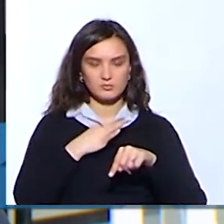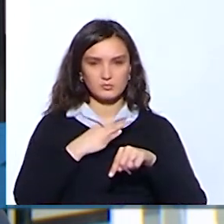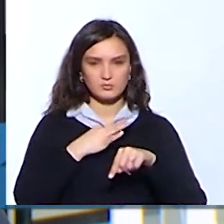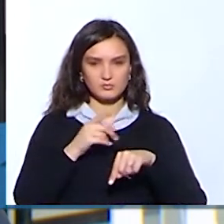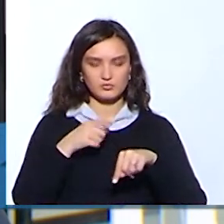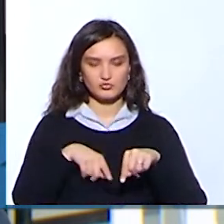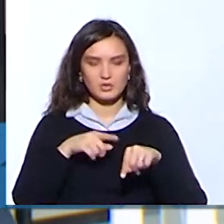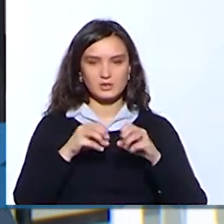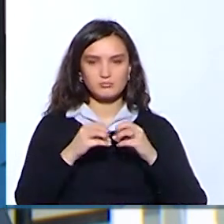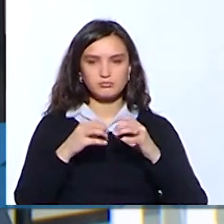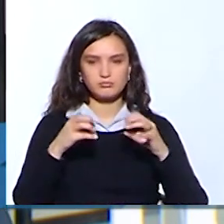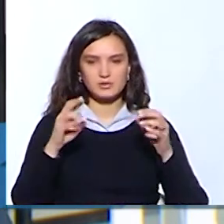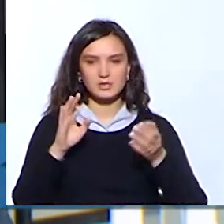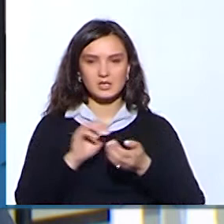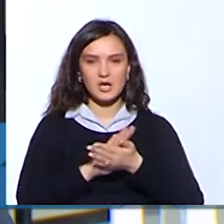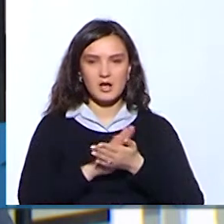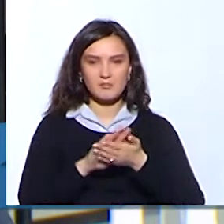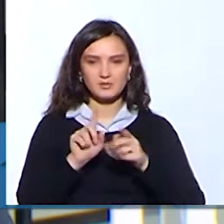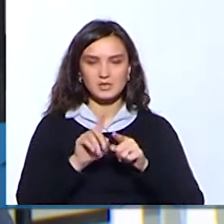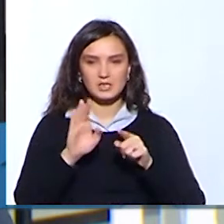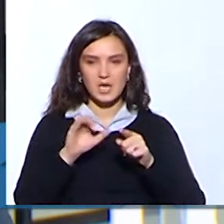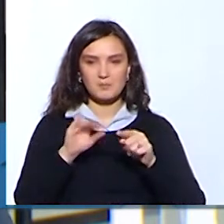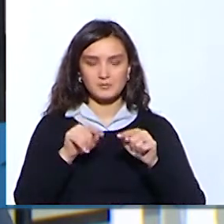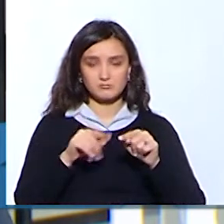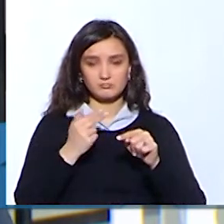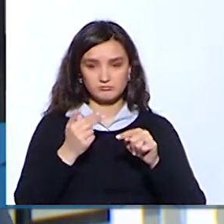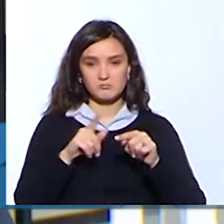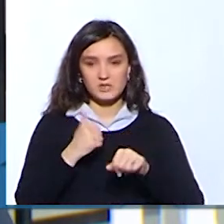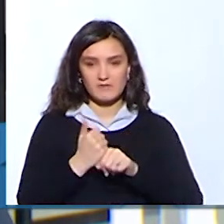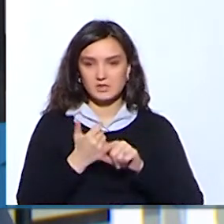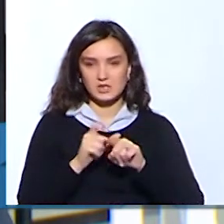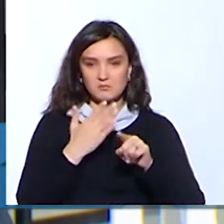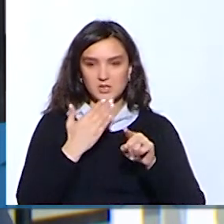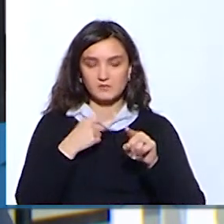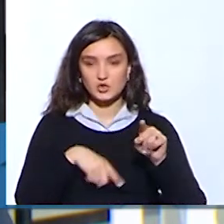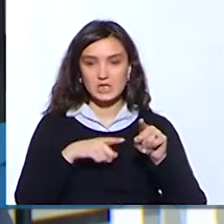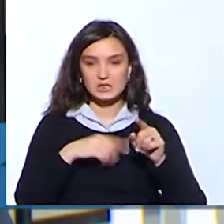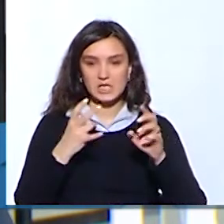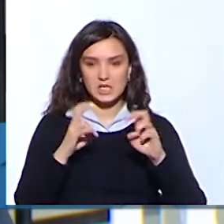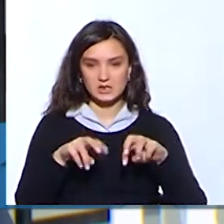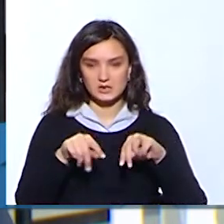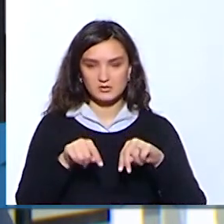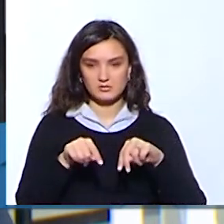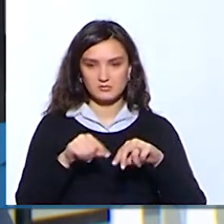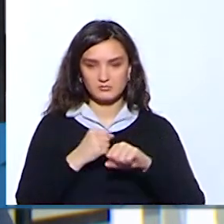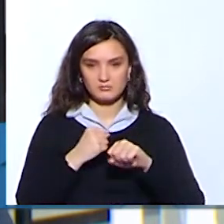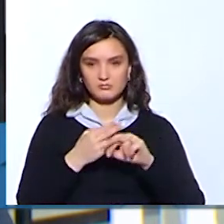კაფიანია შარტი, ეს დამახასიათებელია ცილისთვის და ნუ თავარზე თავარი ეს ძალიან მარტივია. შადის ანალიზის და ამით უნდა დარწმუნდეს.